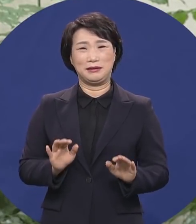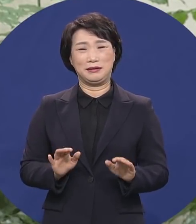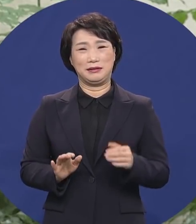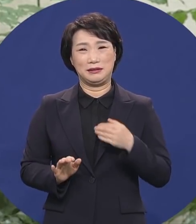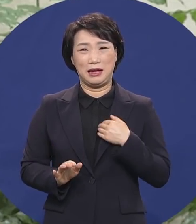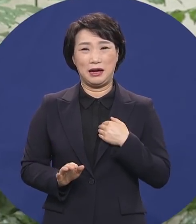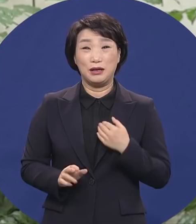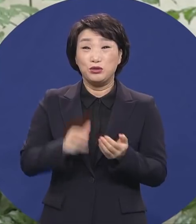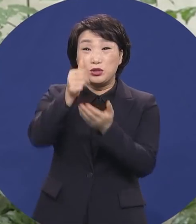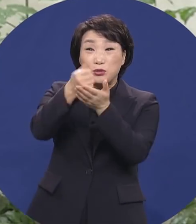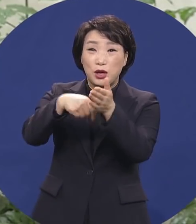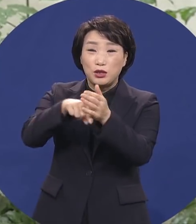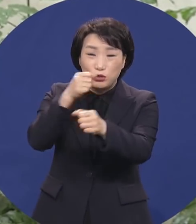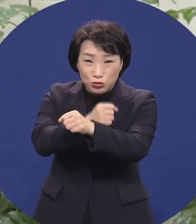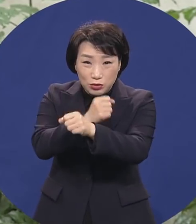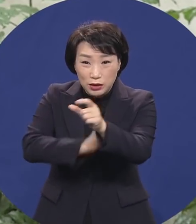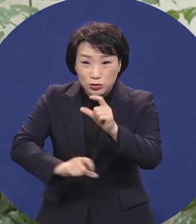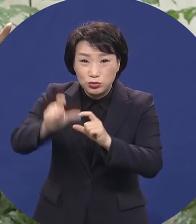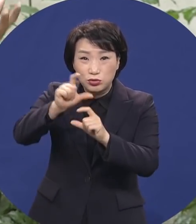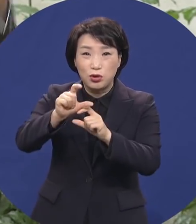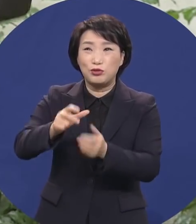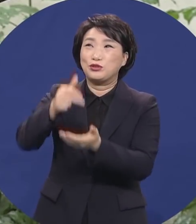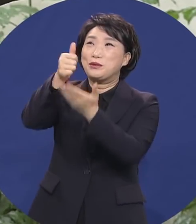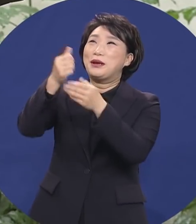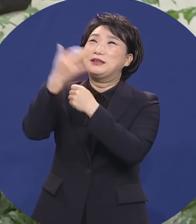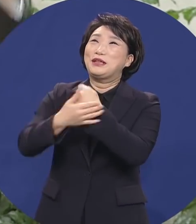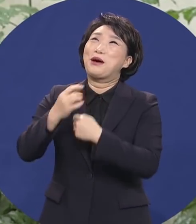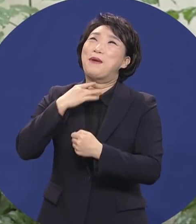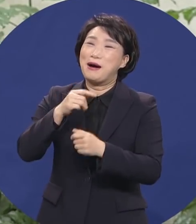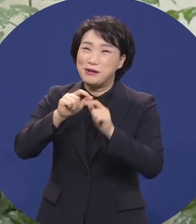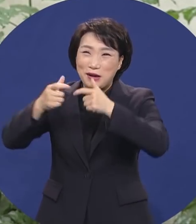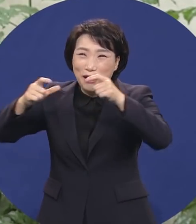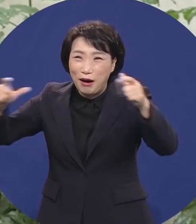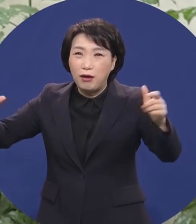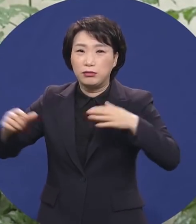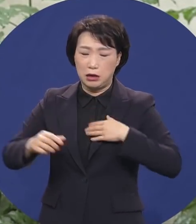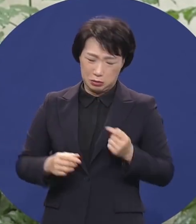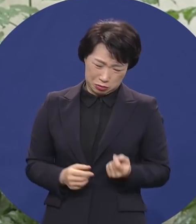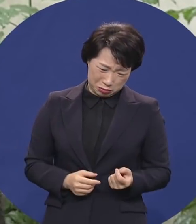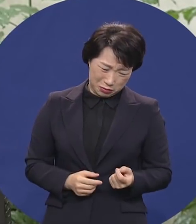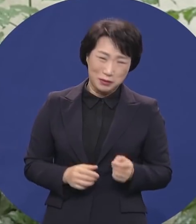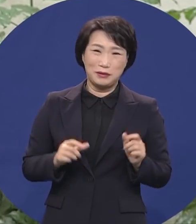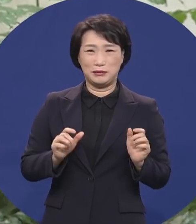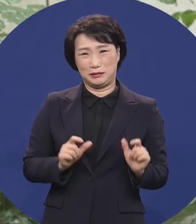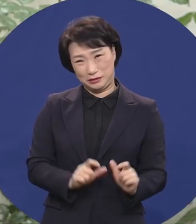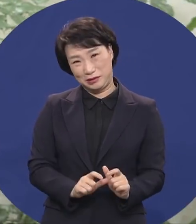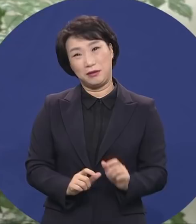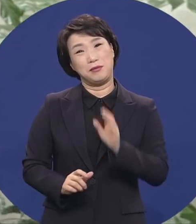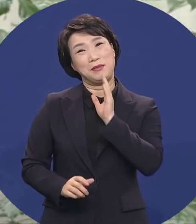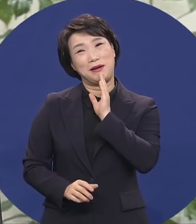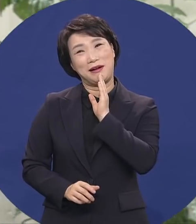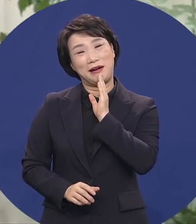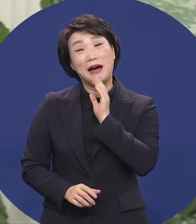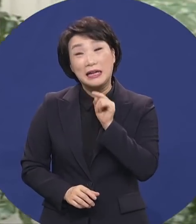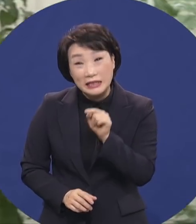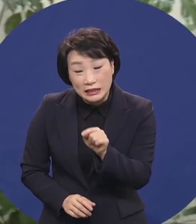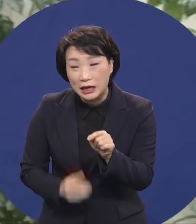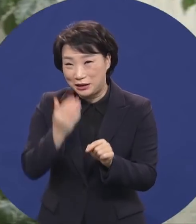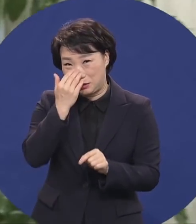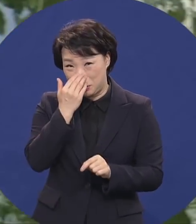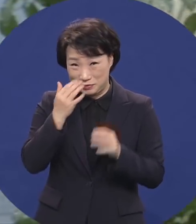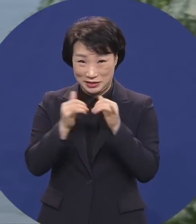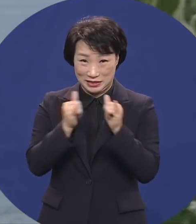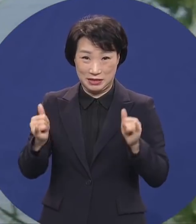내가 주를 위해 수고하면 수고할수록 주님 은혜만 커지고 나는 적어지는 것. 이게